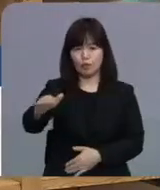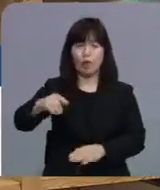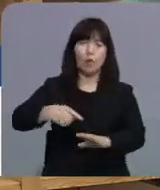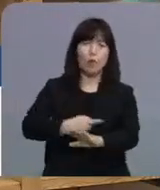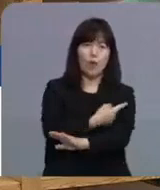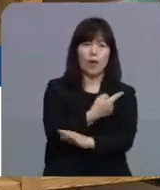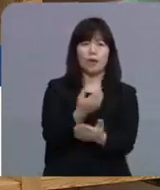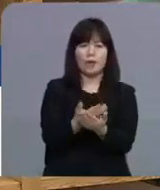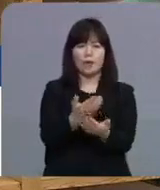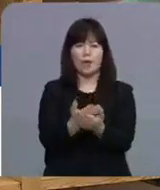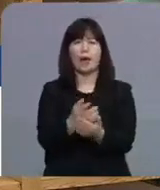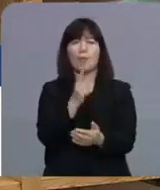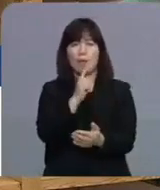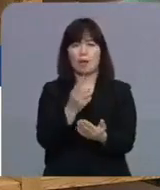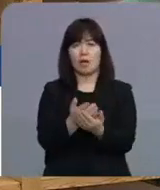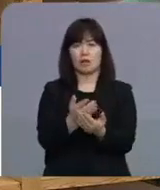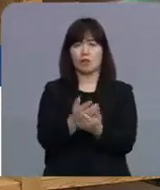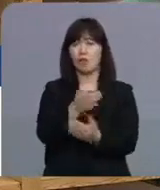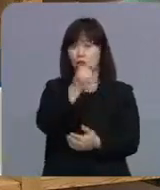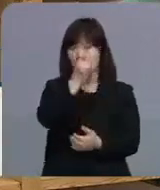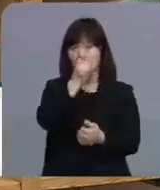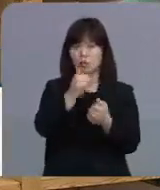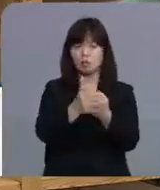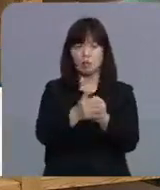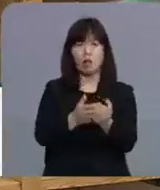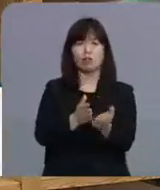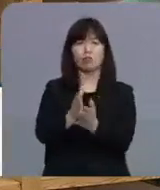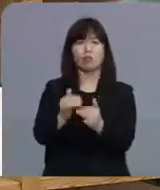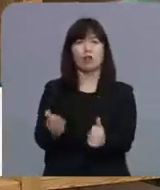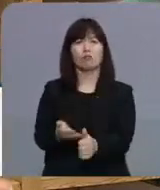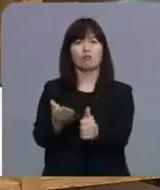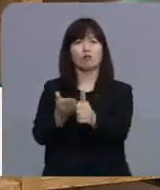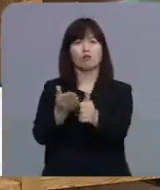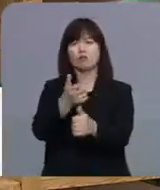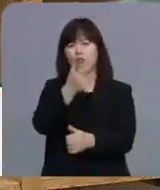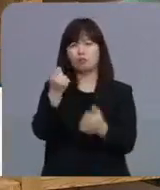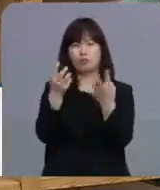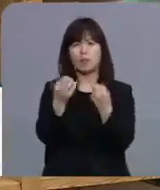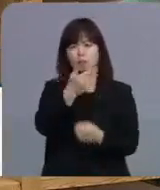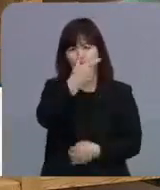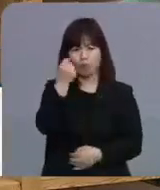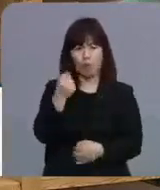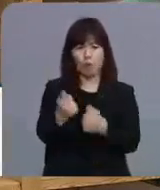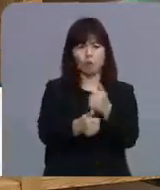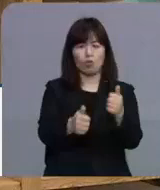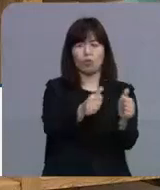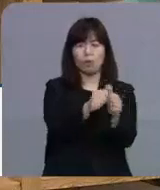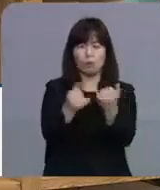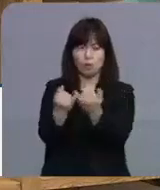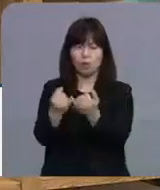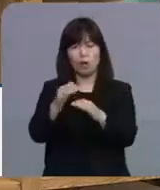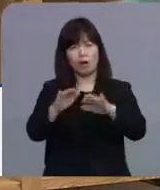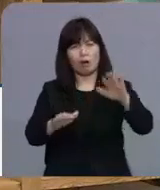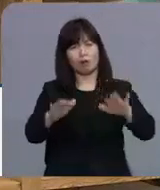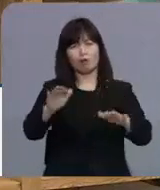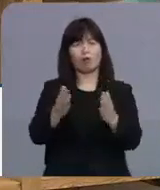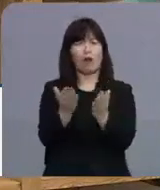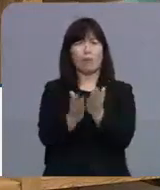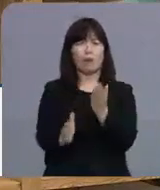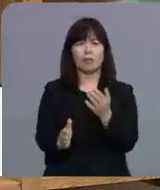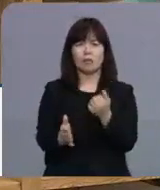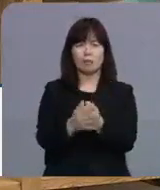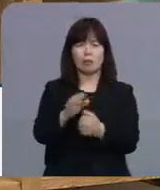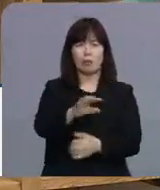찾고 적용을 하다보니까 전문인력 양성도 안하고 위원회에서 의 선교 구성도 안맞고 이런 계속 악순환